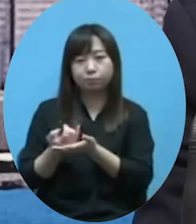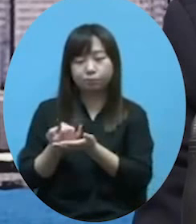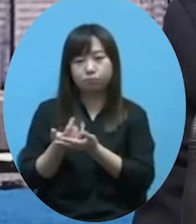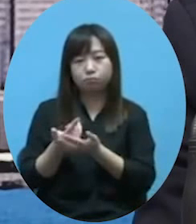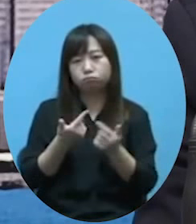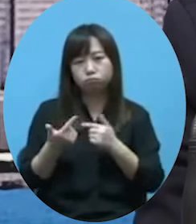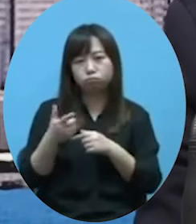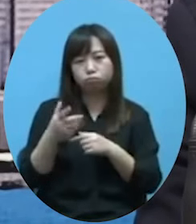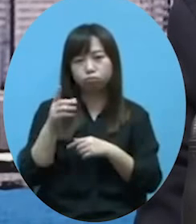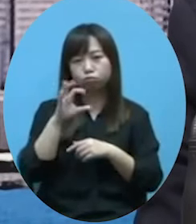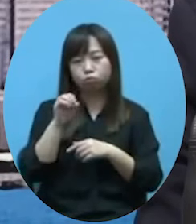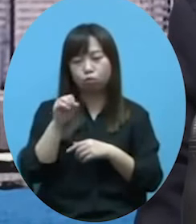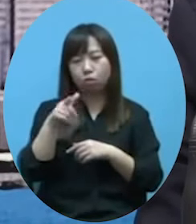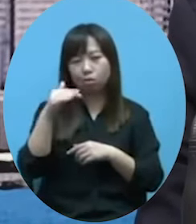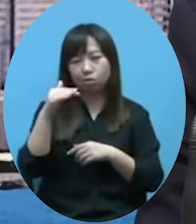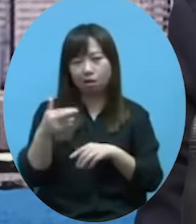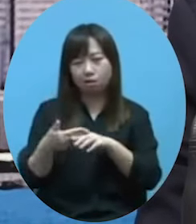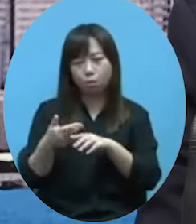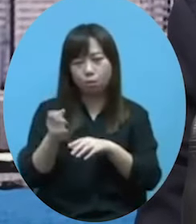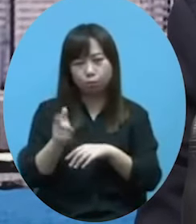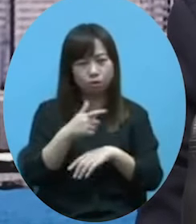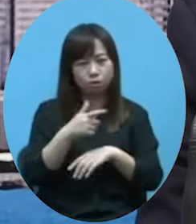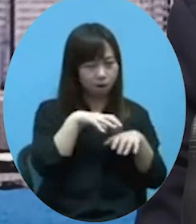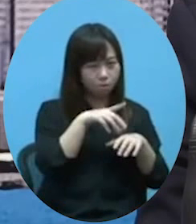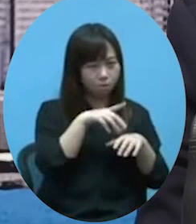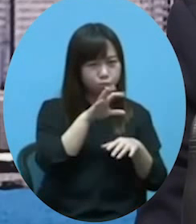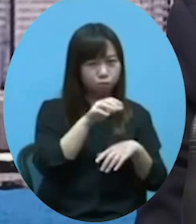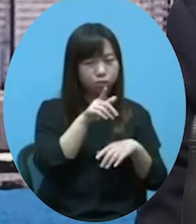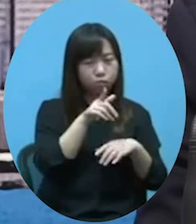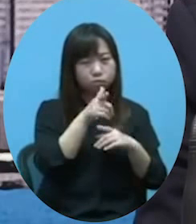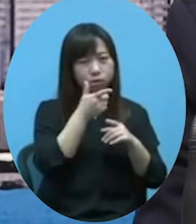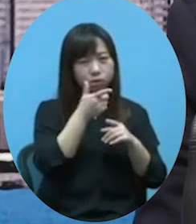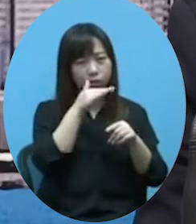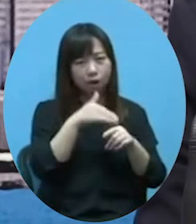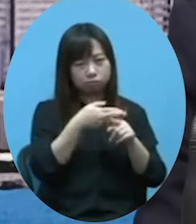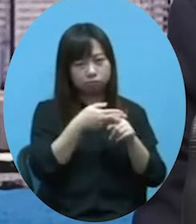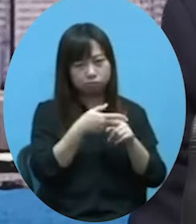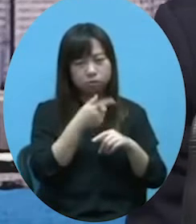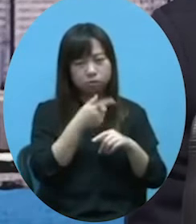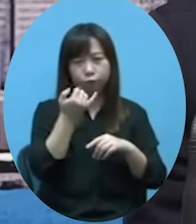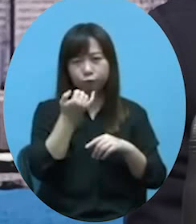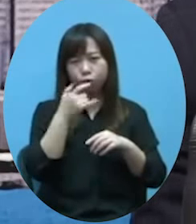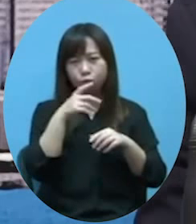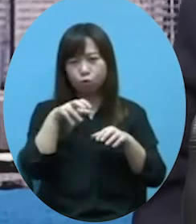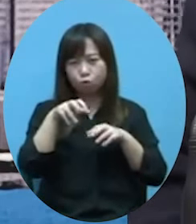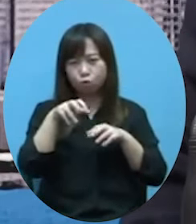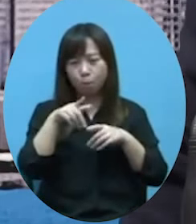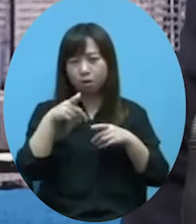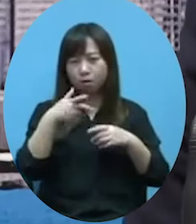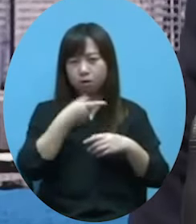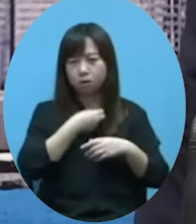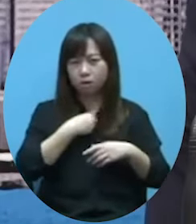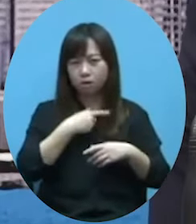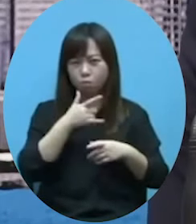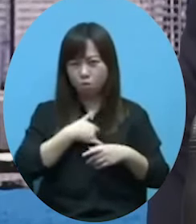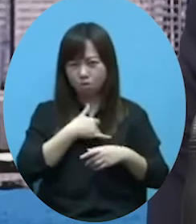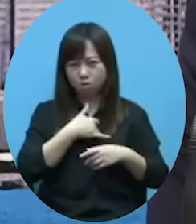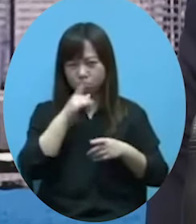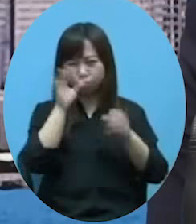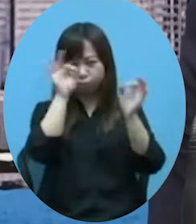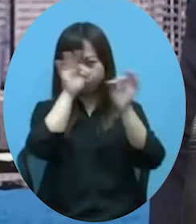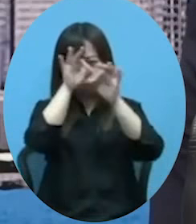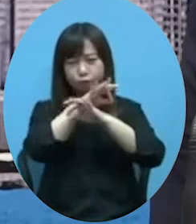一直都沒有用過低程度感染但用在狗就會用這一個term呢因為有些獸醫都有些質疑就說這個term好像比較有些誤